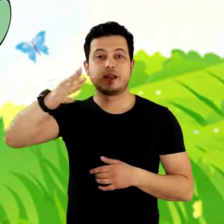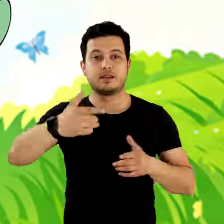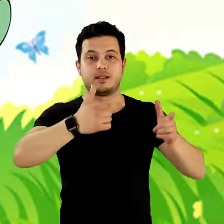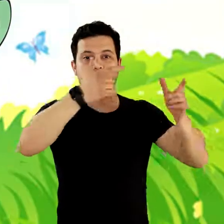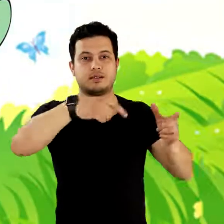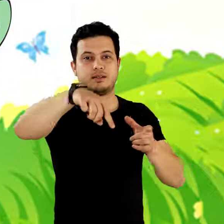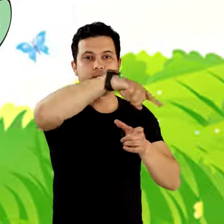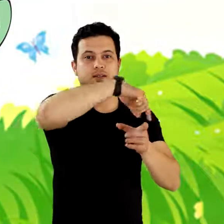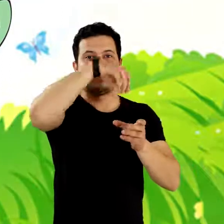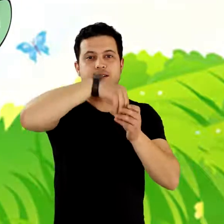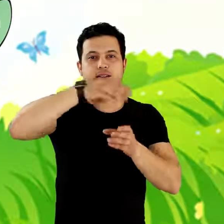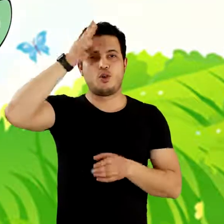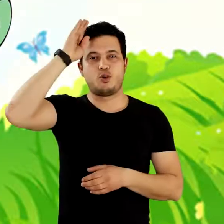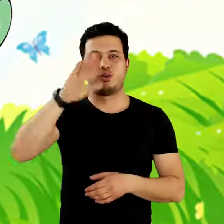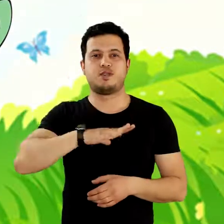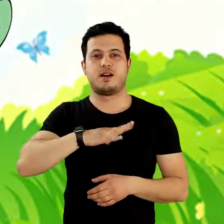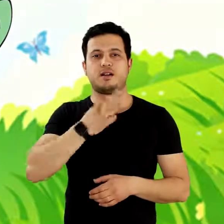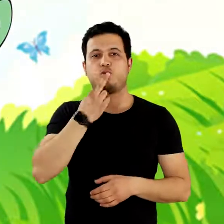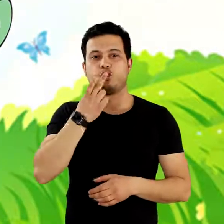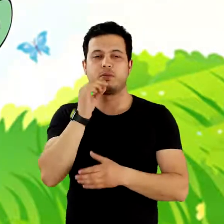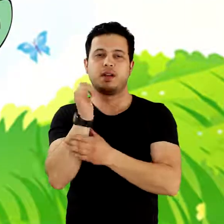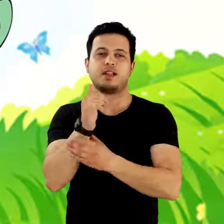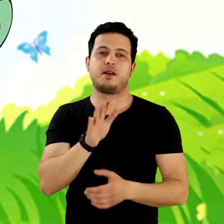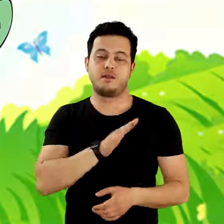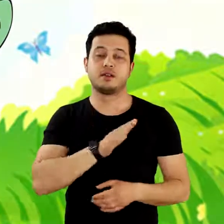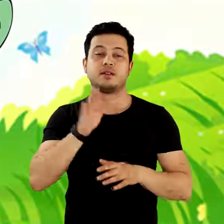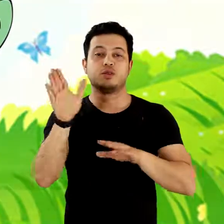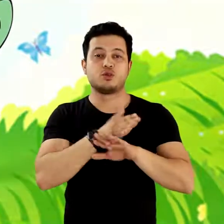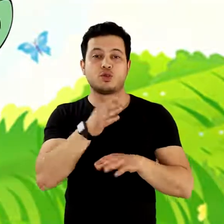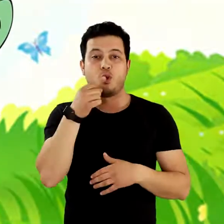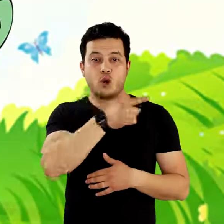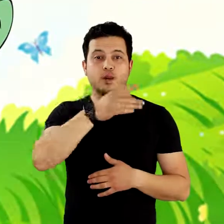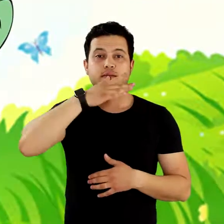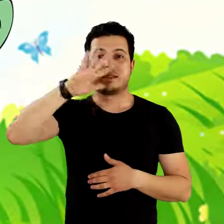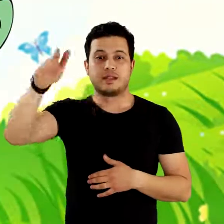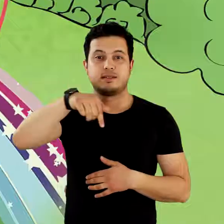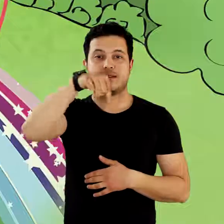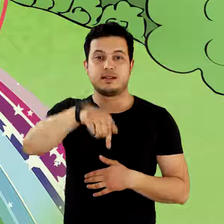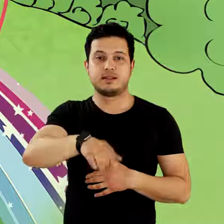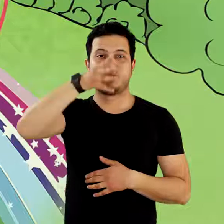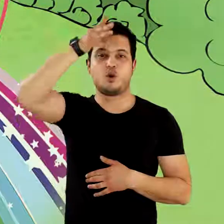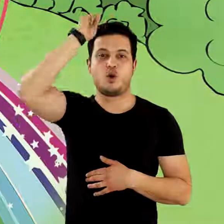sınırları içerisinde kullanılabilmektedir. Çünkü o Denizli'nin Bilge Horoz'udur.